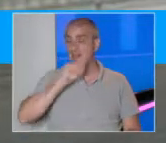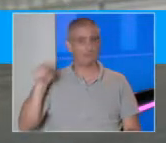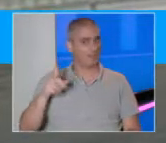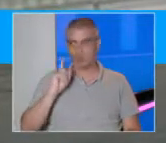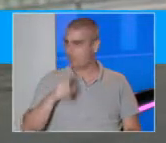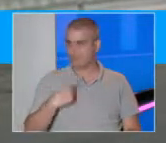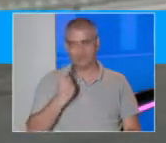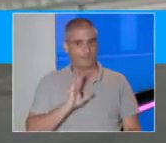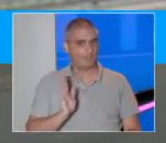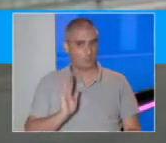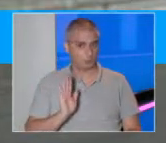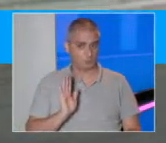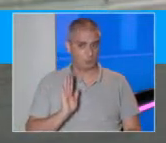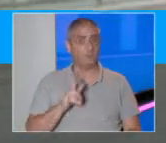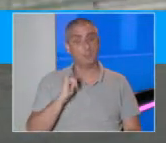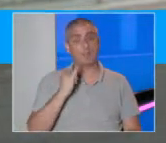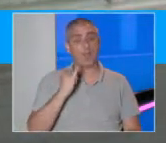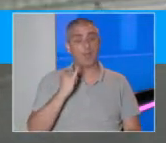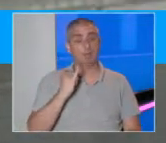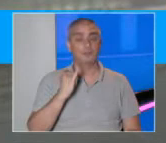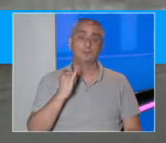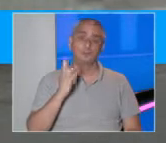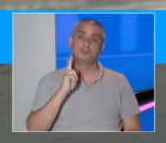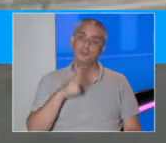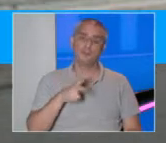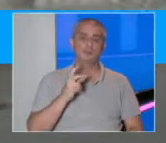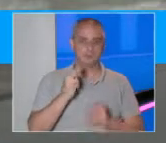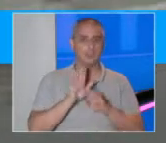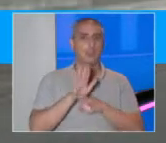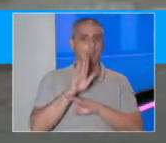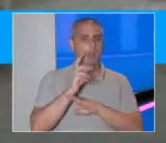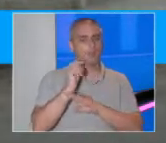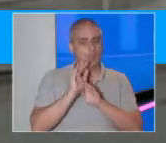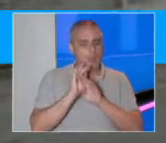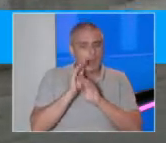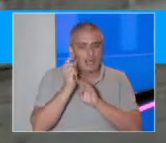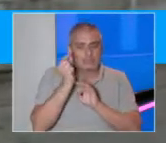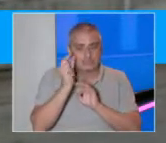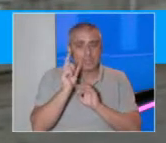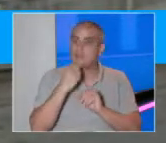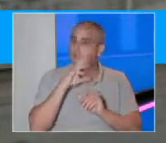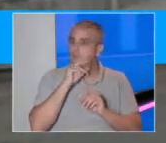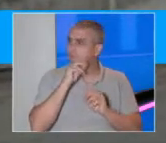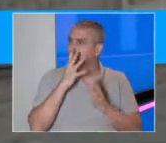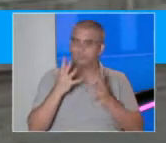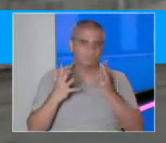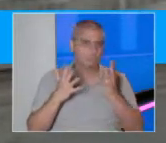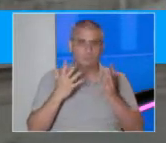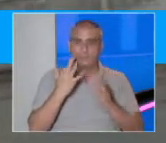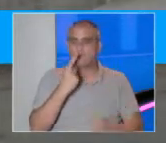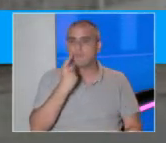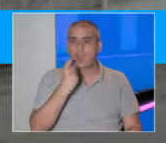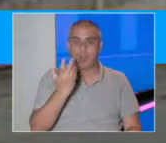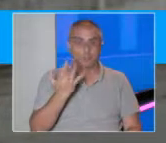לא צריך בידוד. זה נכון שיש איזושהי עלייה, אמנם עלייה מתונה, אבל אנחנו מדברים על